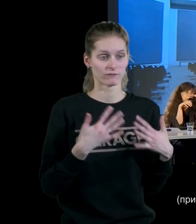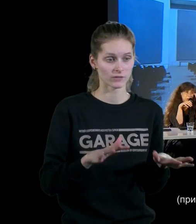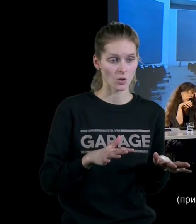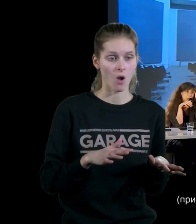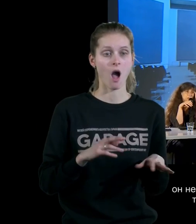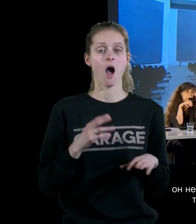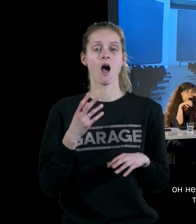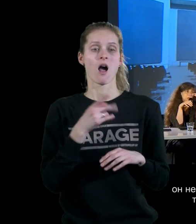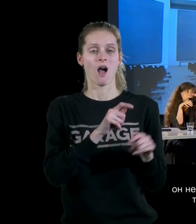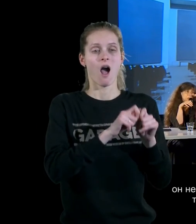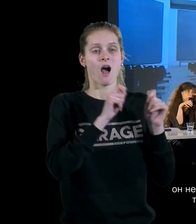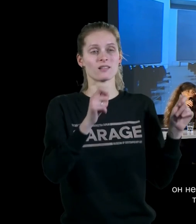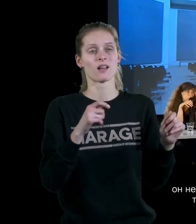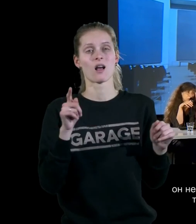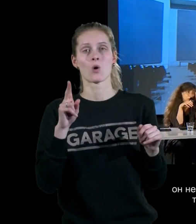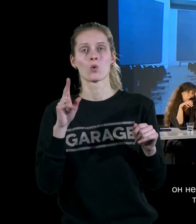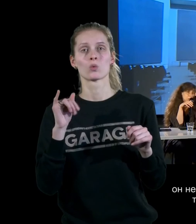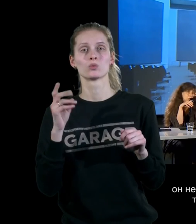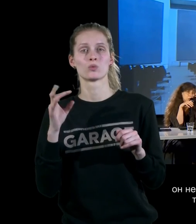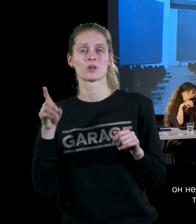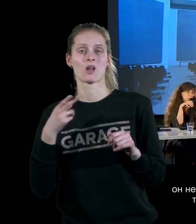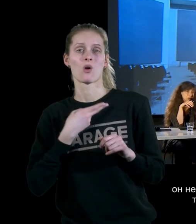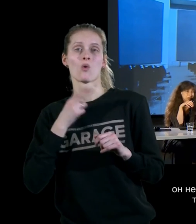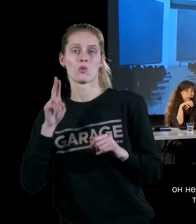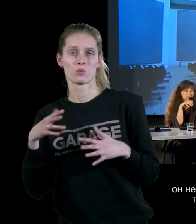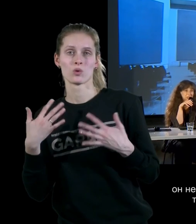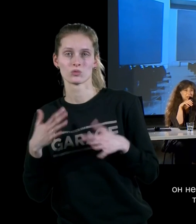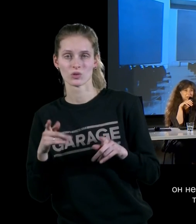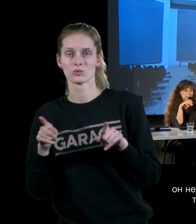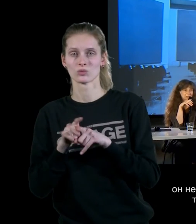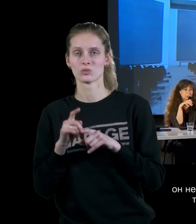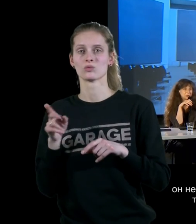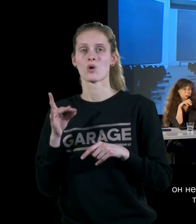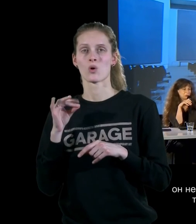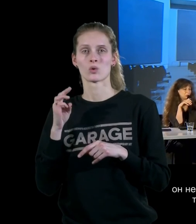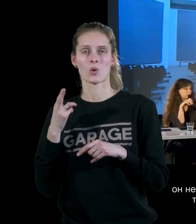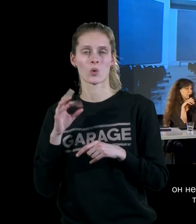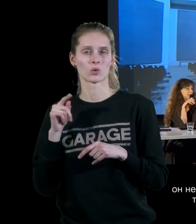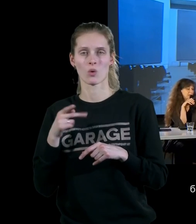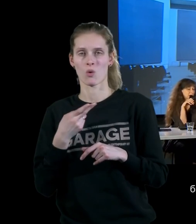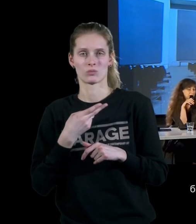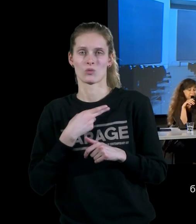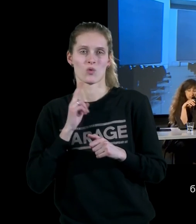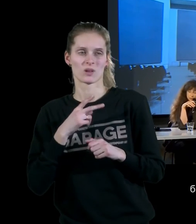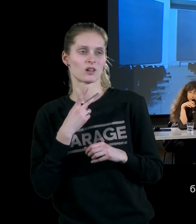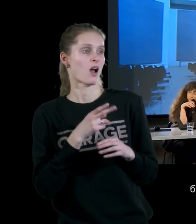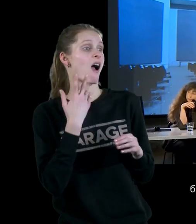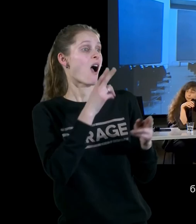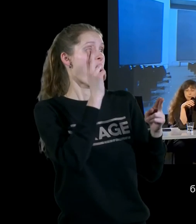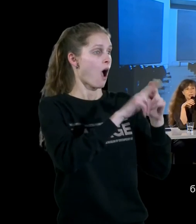Алана Кутюрье, он не увидел ее, и, по-моему, все-таки после смерти Ротко, то есть он тоже это не застал это целиком в полный рост. И